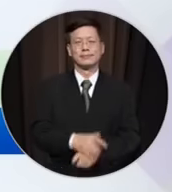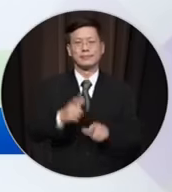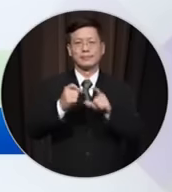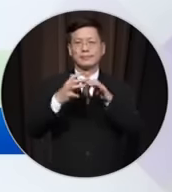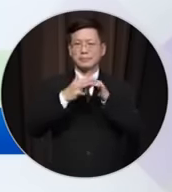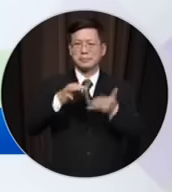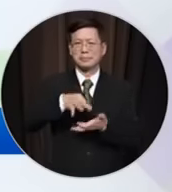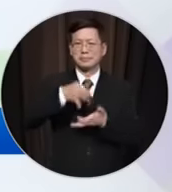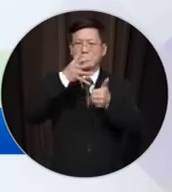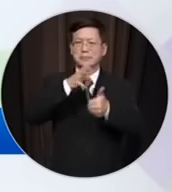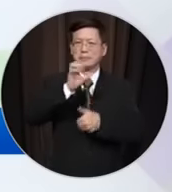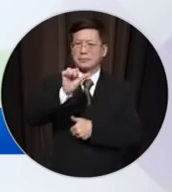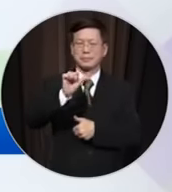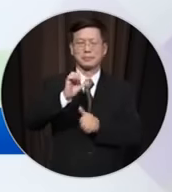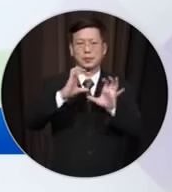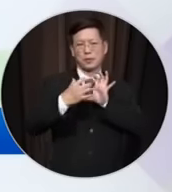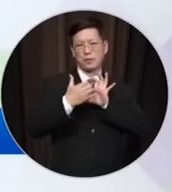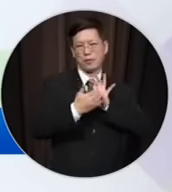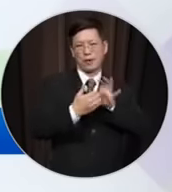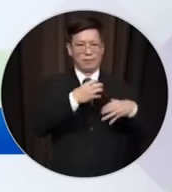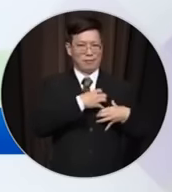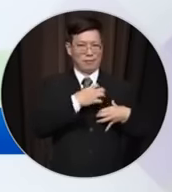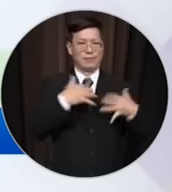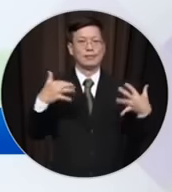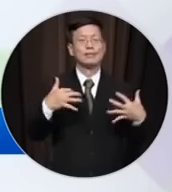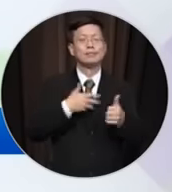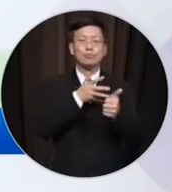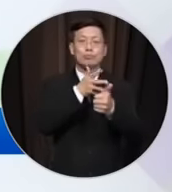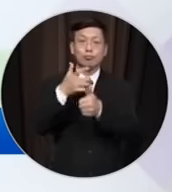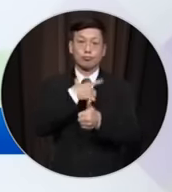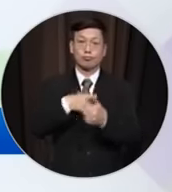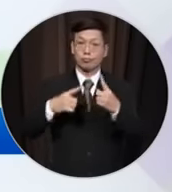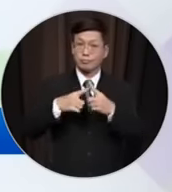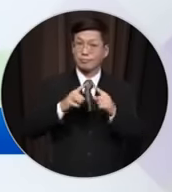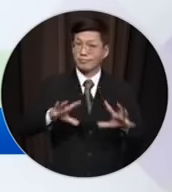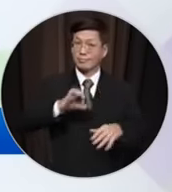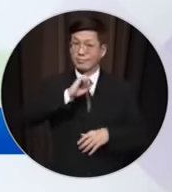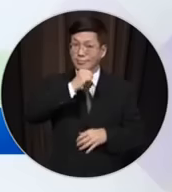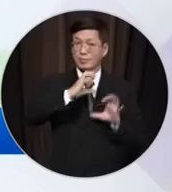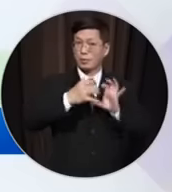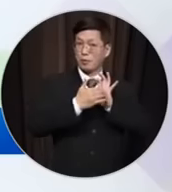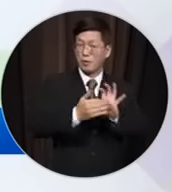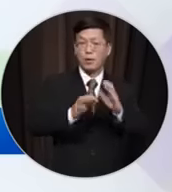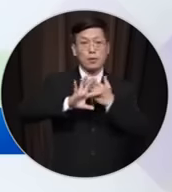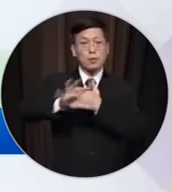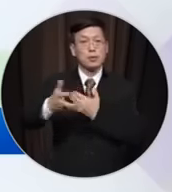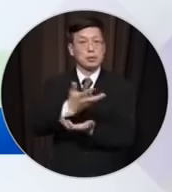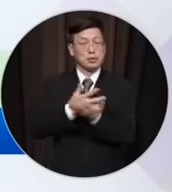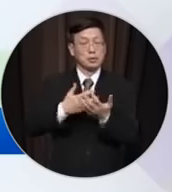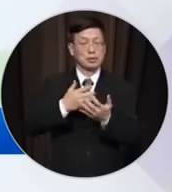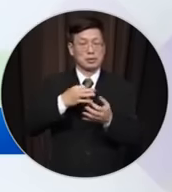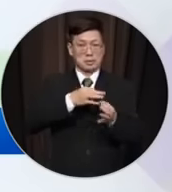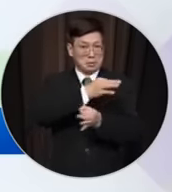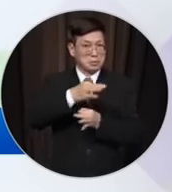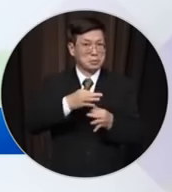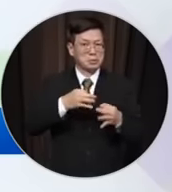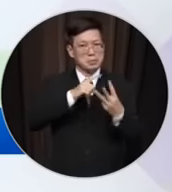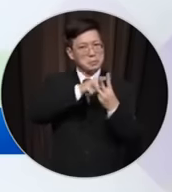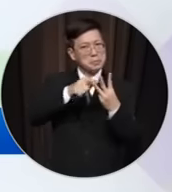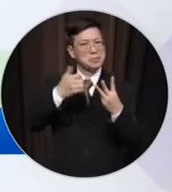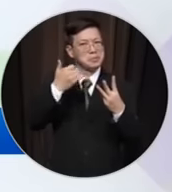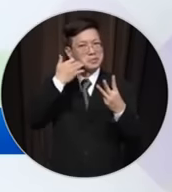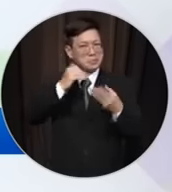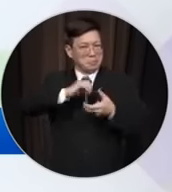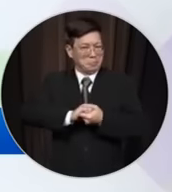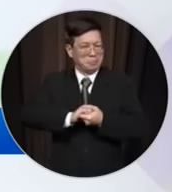公民提问5，国防议题。请问候选人，台湾国防、外交、政策、经济等重大问题该由谁